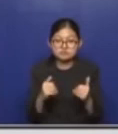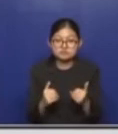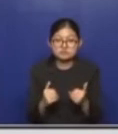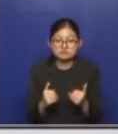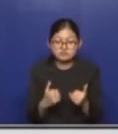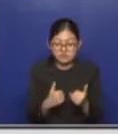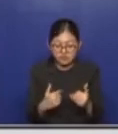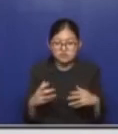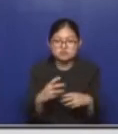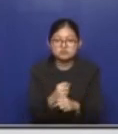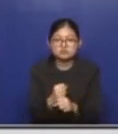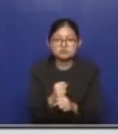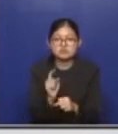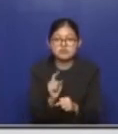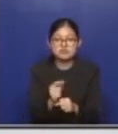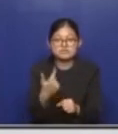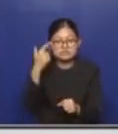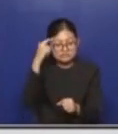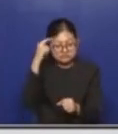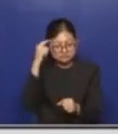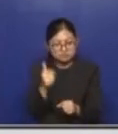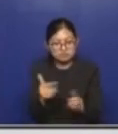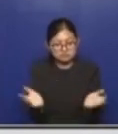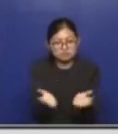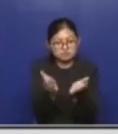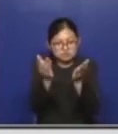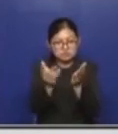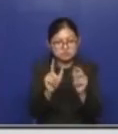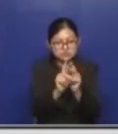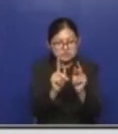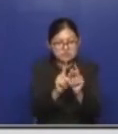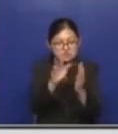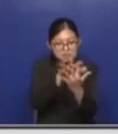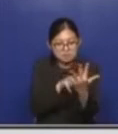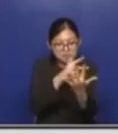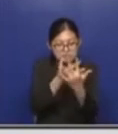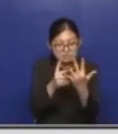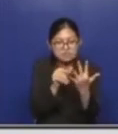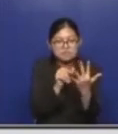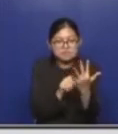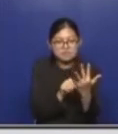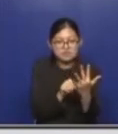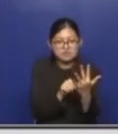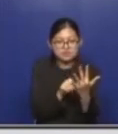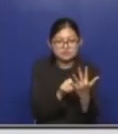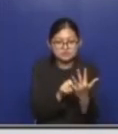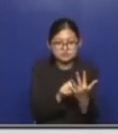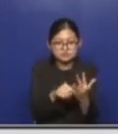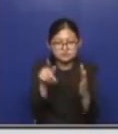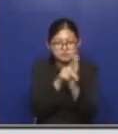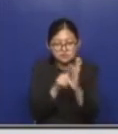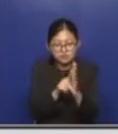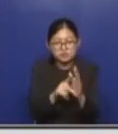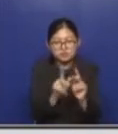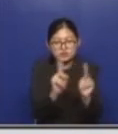ปเห็นดีและขอสนับสนุนการตั้งยตินะฮะตั้งกรรมาธิการวิส